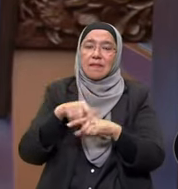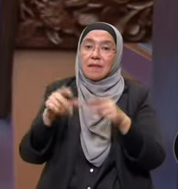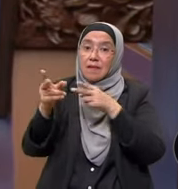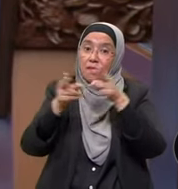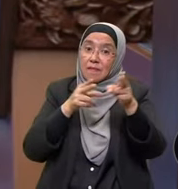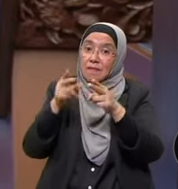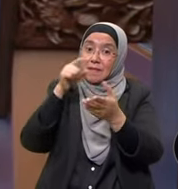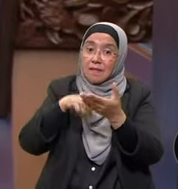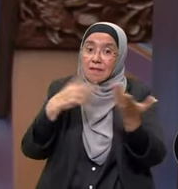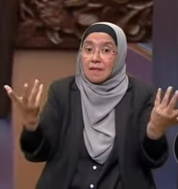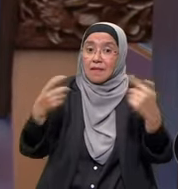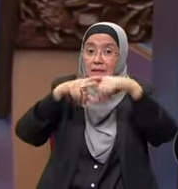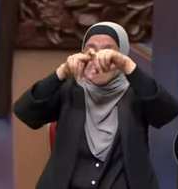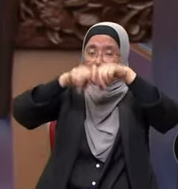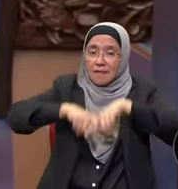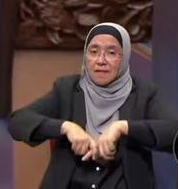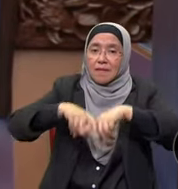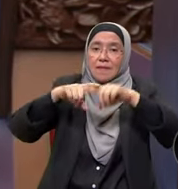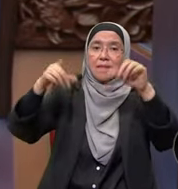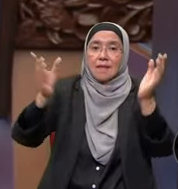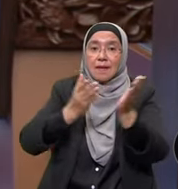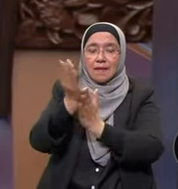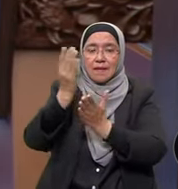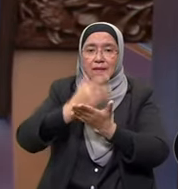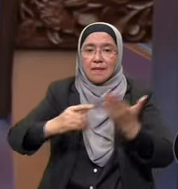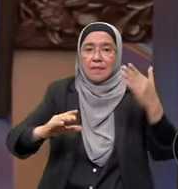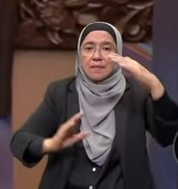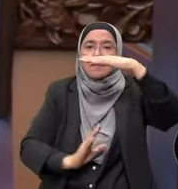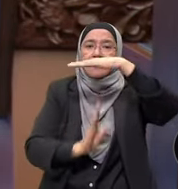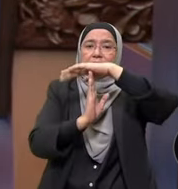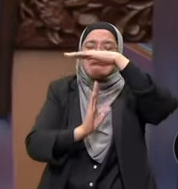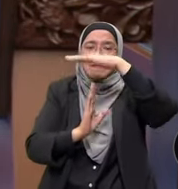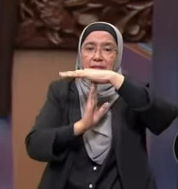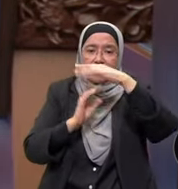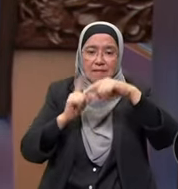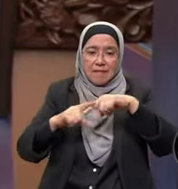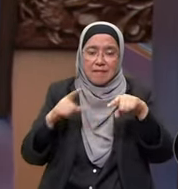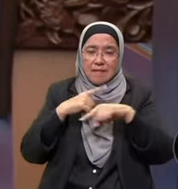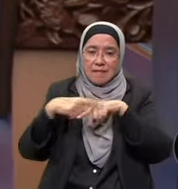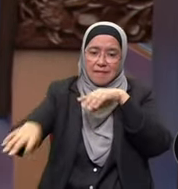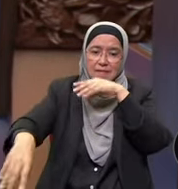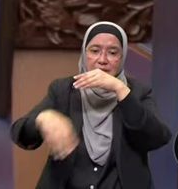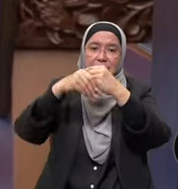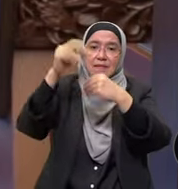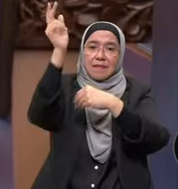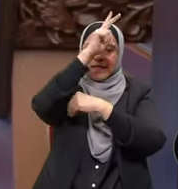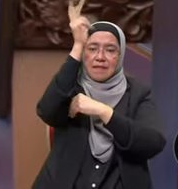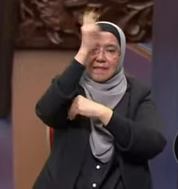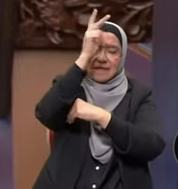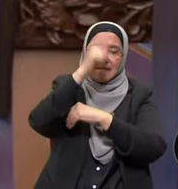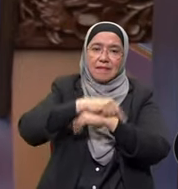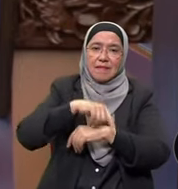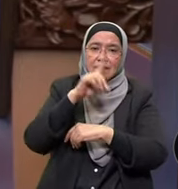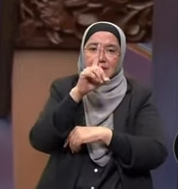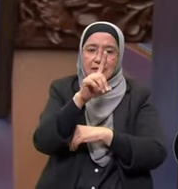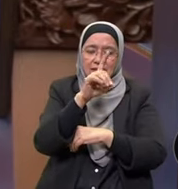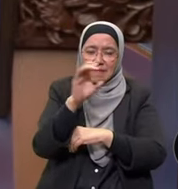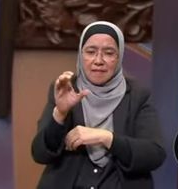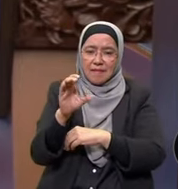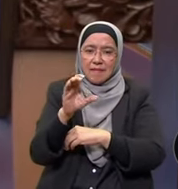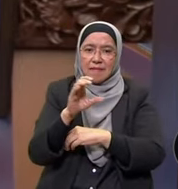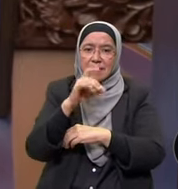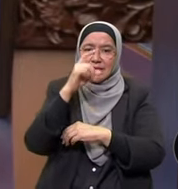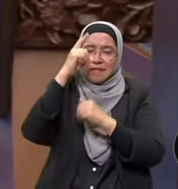hak maksimum insentif padanan kerajaan sebanyak r00 setahun dan r3000 untuk